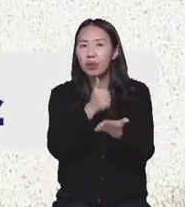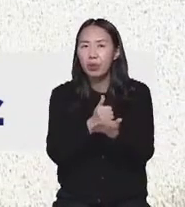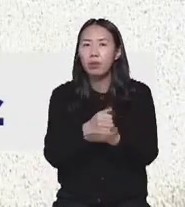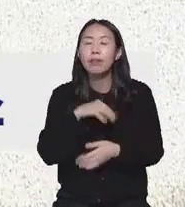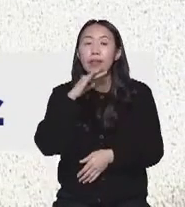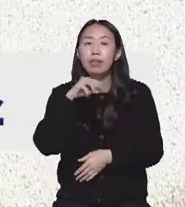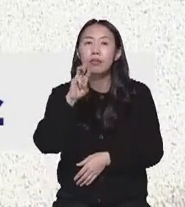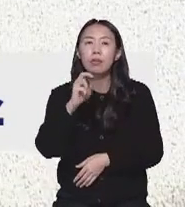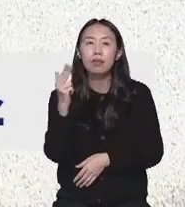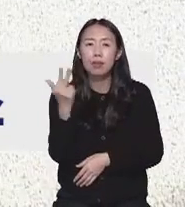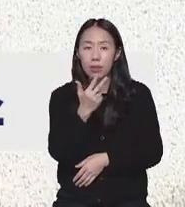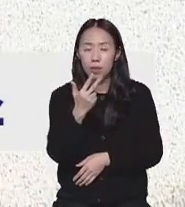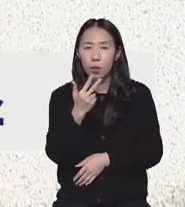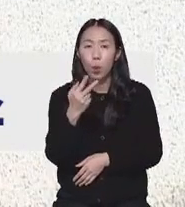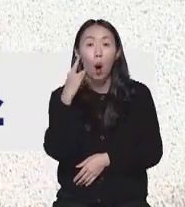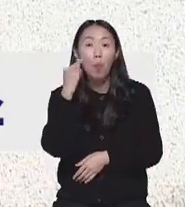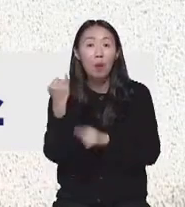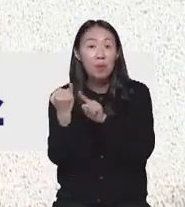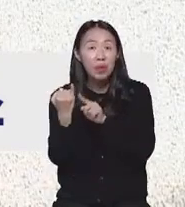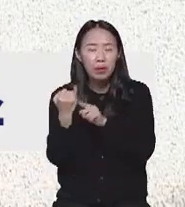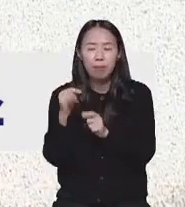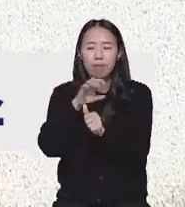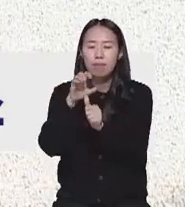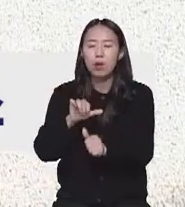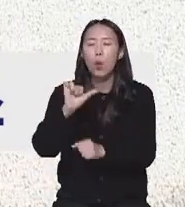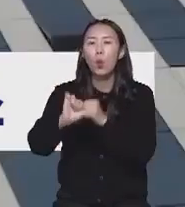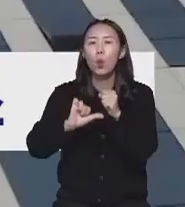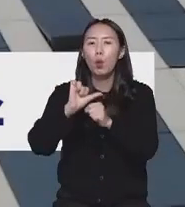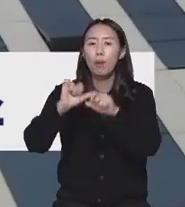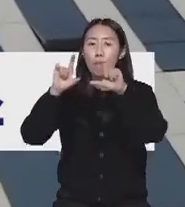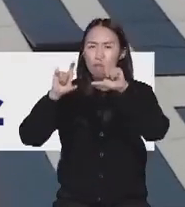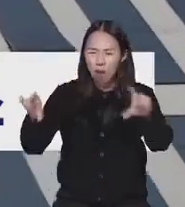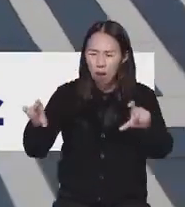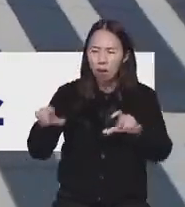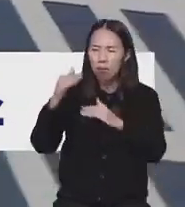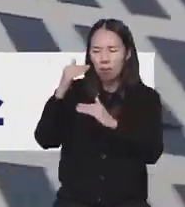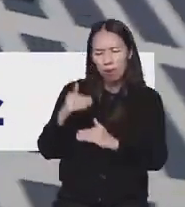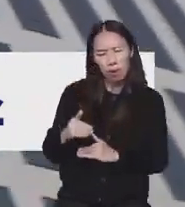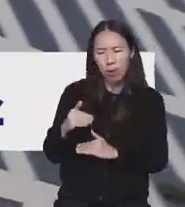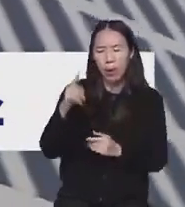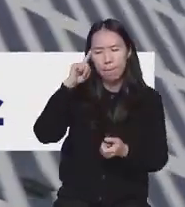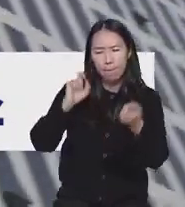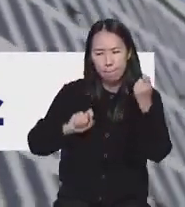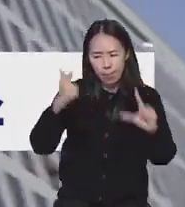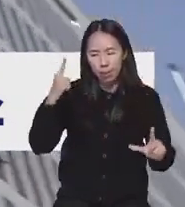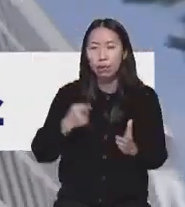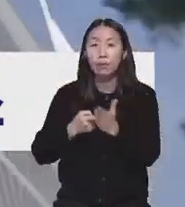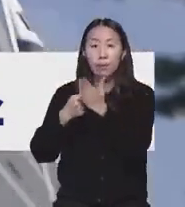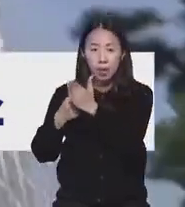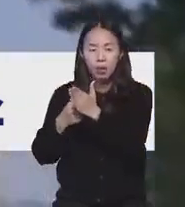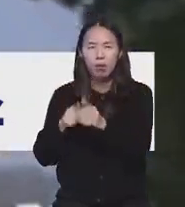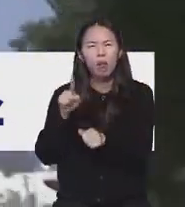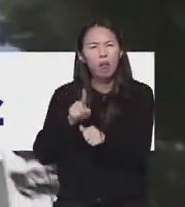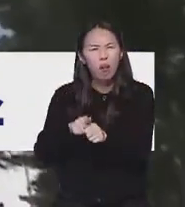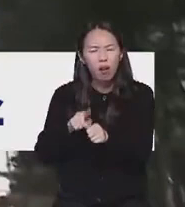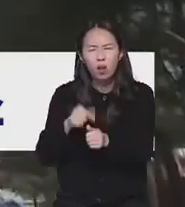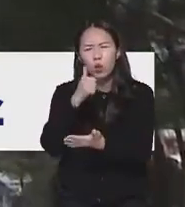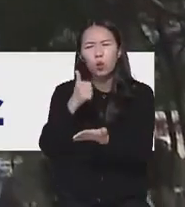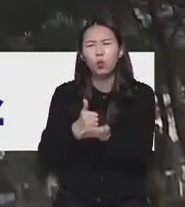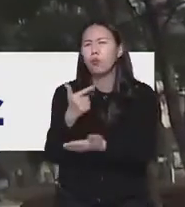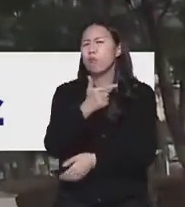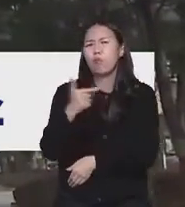기소된 37살 A씨에게 징역 5년을 선고한 1심에 불복 항소했습니다. 검찰은 A씨의 죄책이